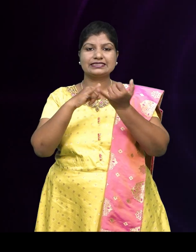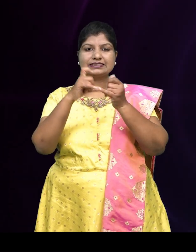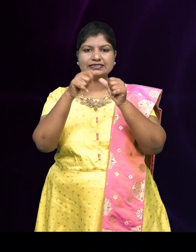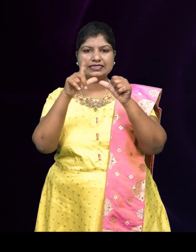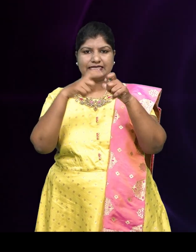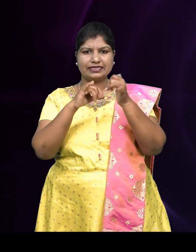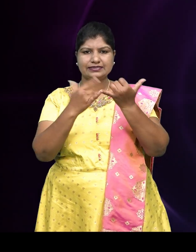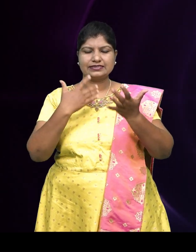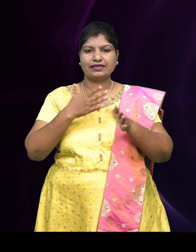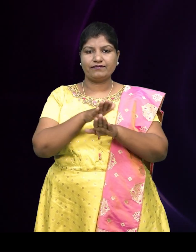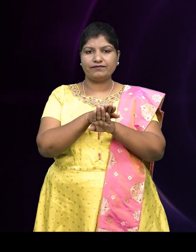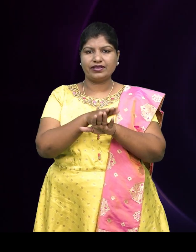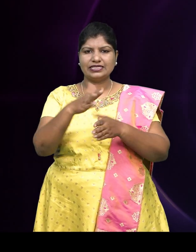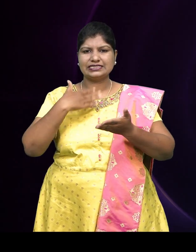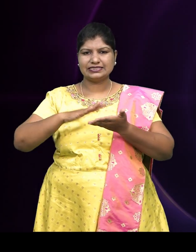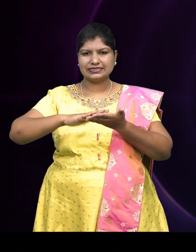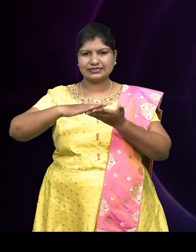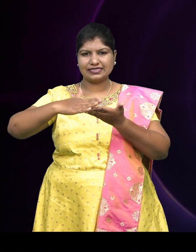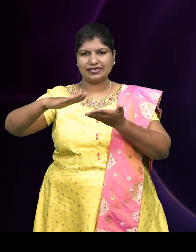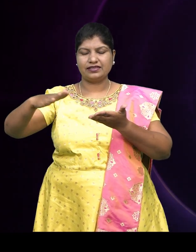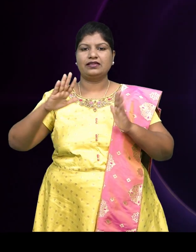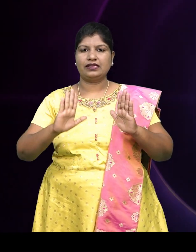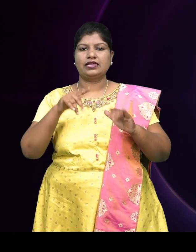मछलियों में तराजू की तरह